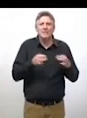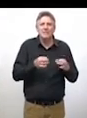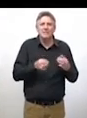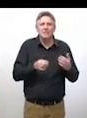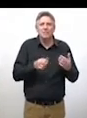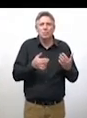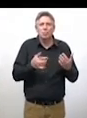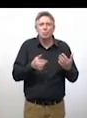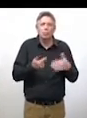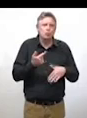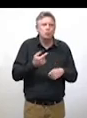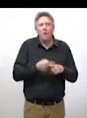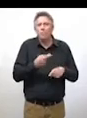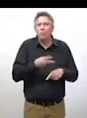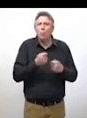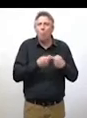longtemps.